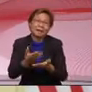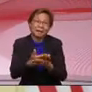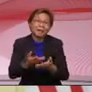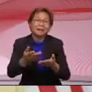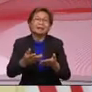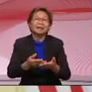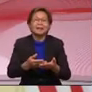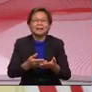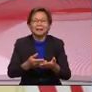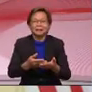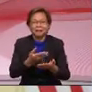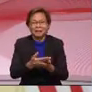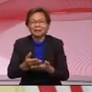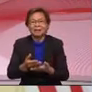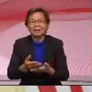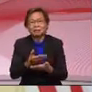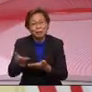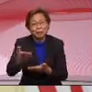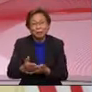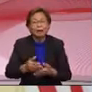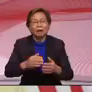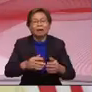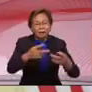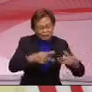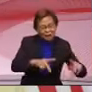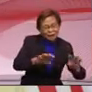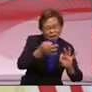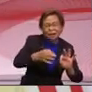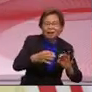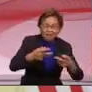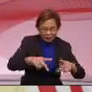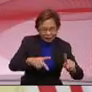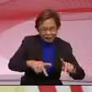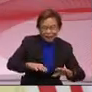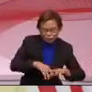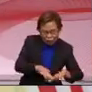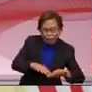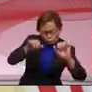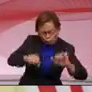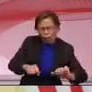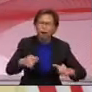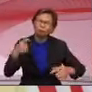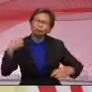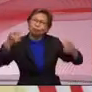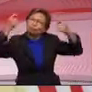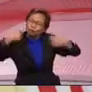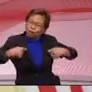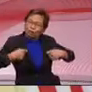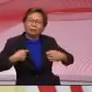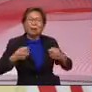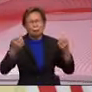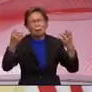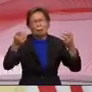Bukan kedai jahit tak boleh fitting baju sendiri. Jadi ramai yang keliru, akhirnya banyak tukang-tukang jahit